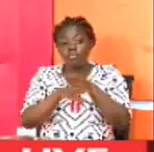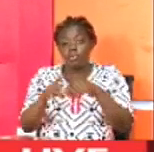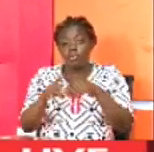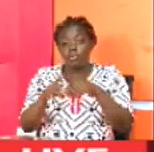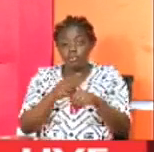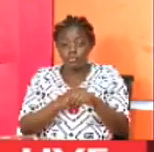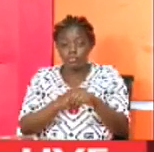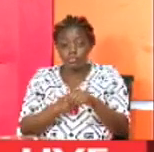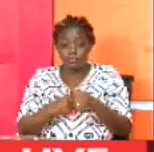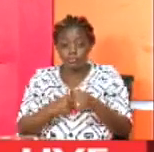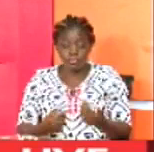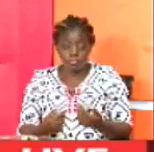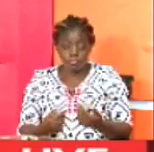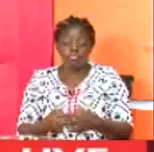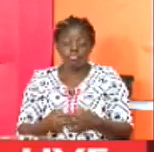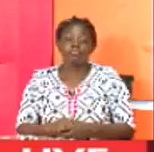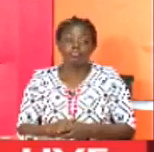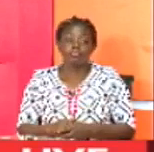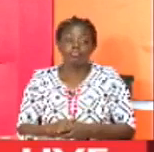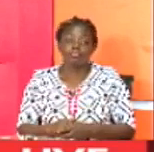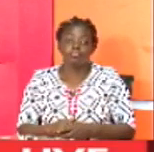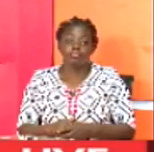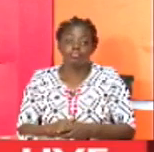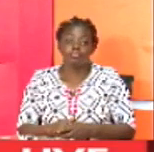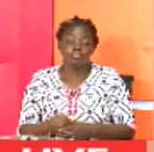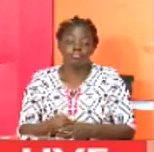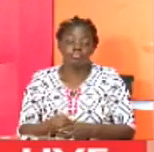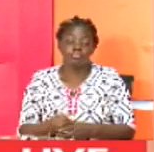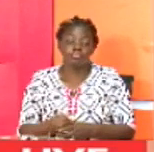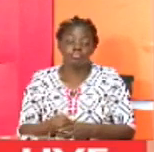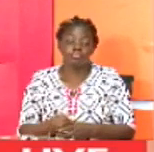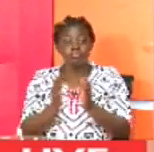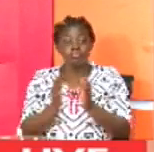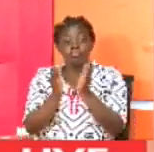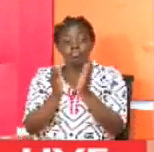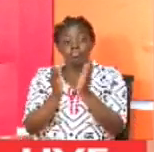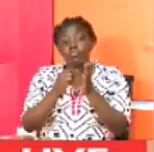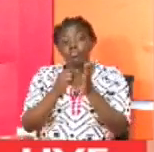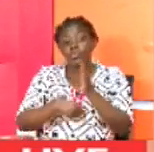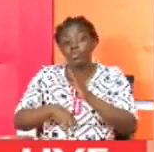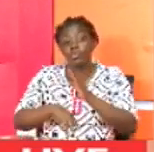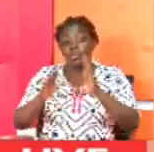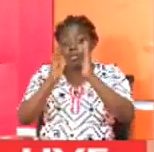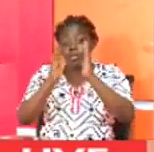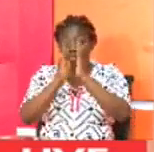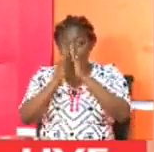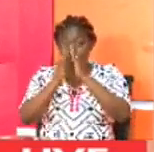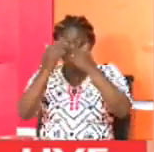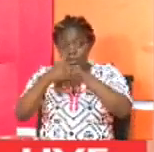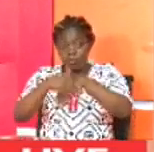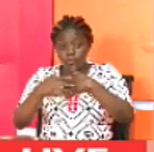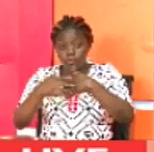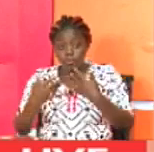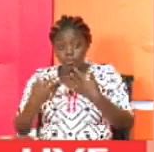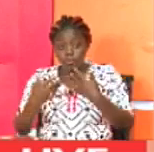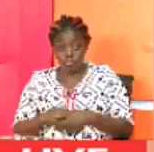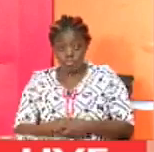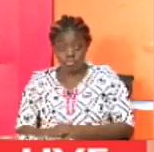n'ebiseera, nga Sheikh Swale Kigondo bw'annyonnyola. Ntegeeza eswala y'ekiro oba eswalaatu